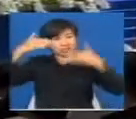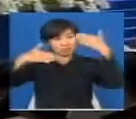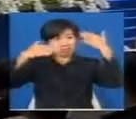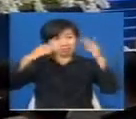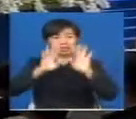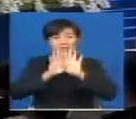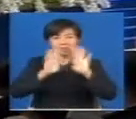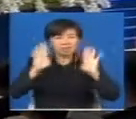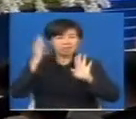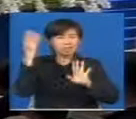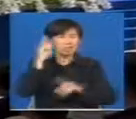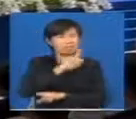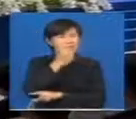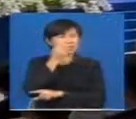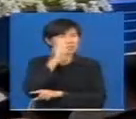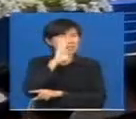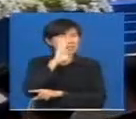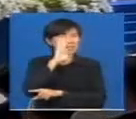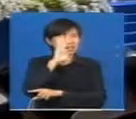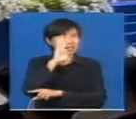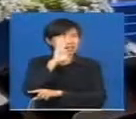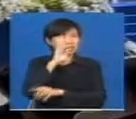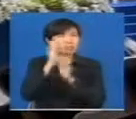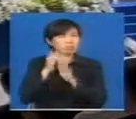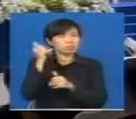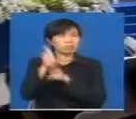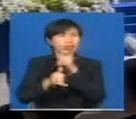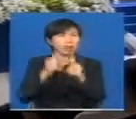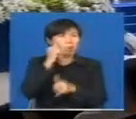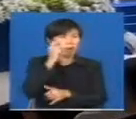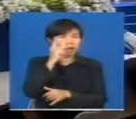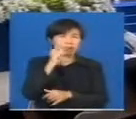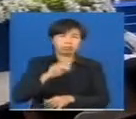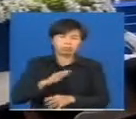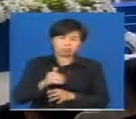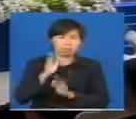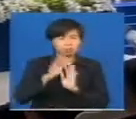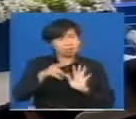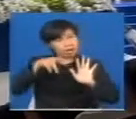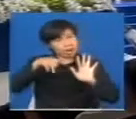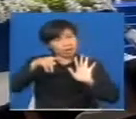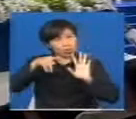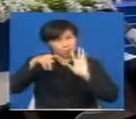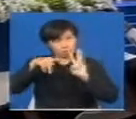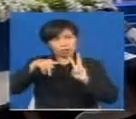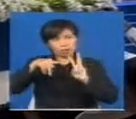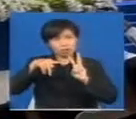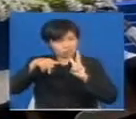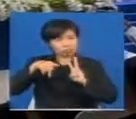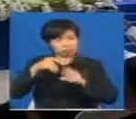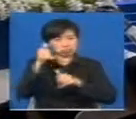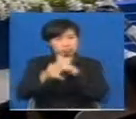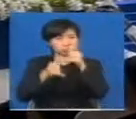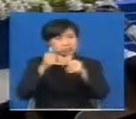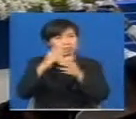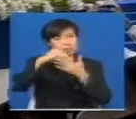ที่ผ่านมา ก็มีคนมาประมาณวันละสัก 5-6-7 พันก็ถือว่าเยอะนะสำหรับจัดต่างจังหวัดนะ ครับเห็นว่ามีนักเรียนนักศึกษามาดูเยอะ